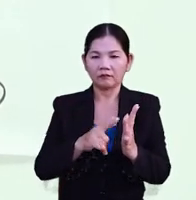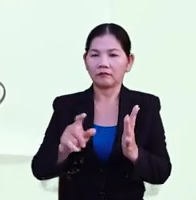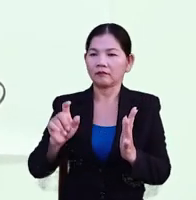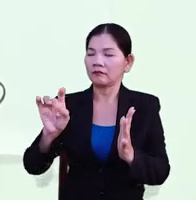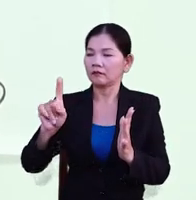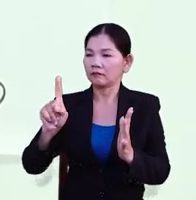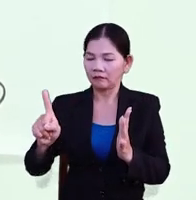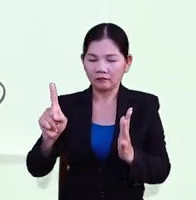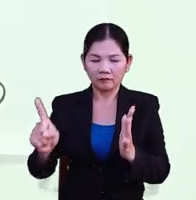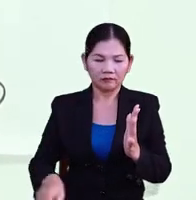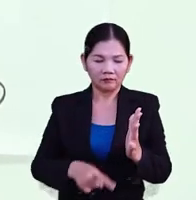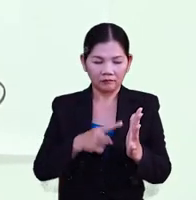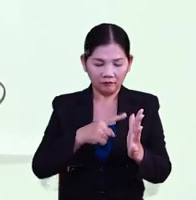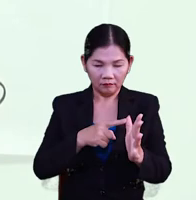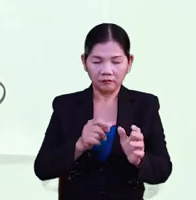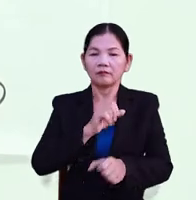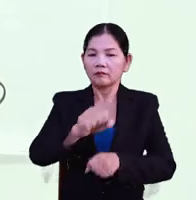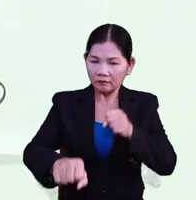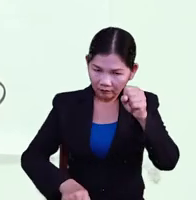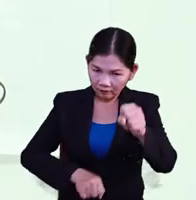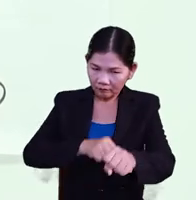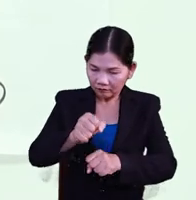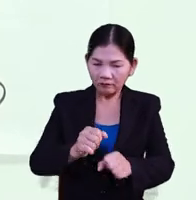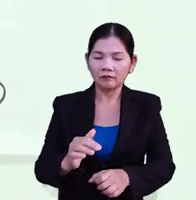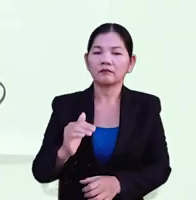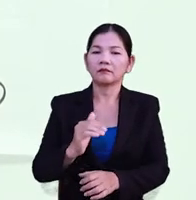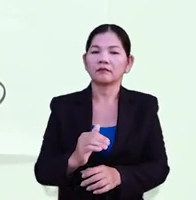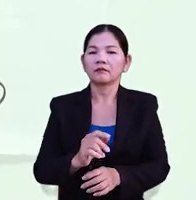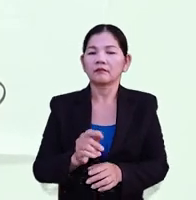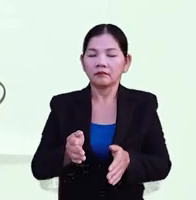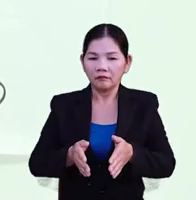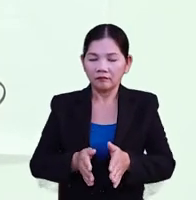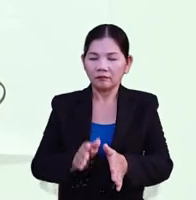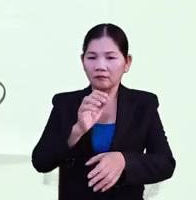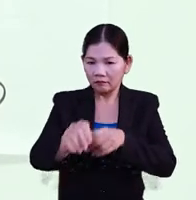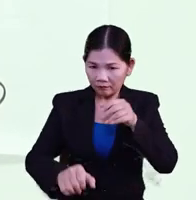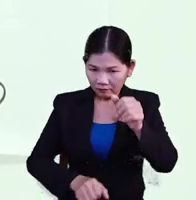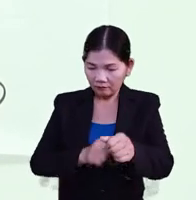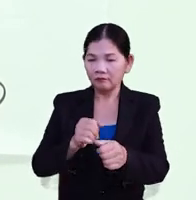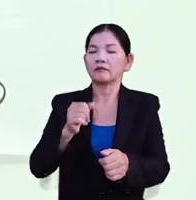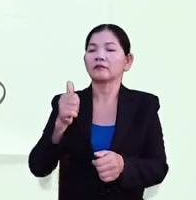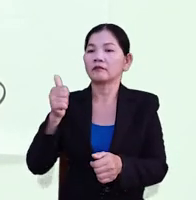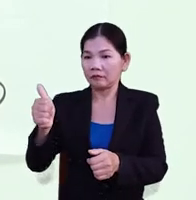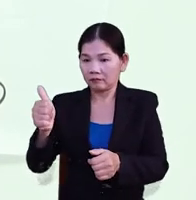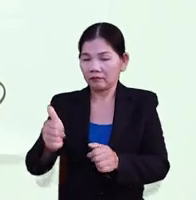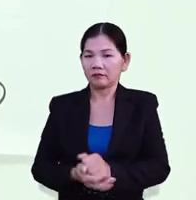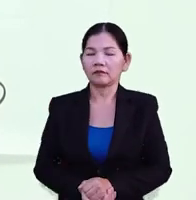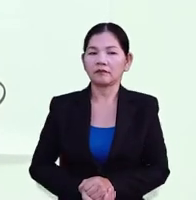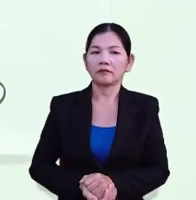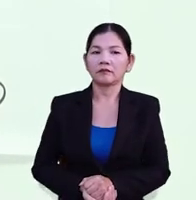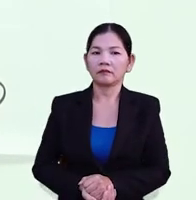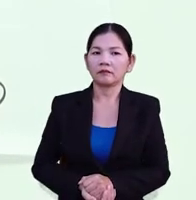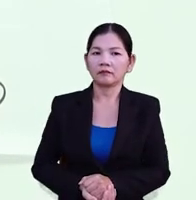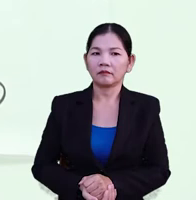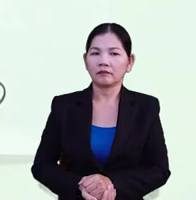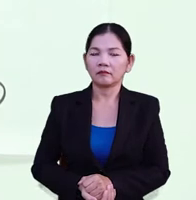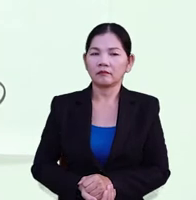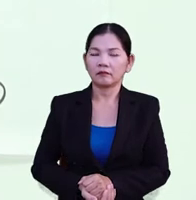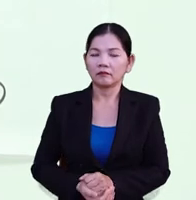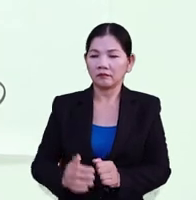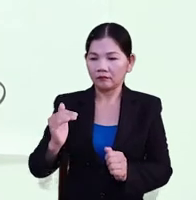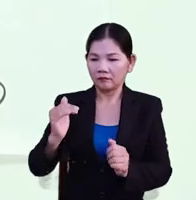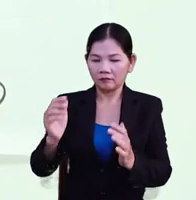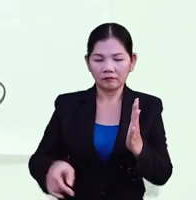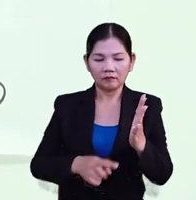ណាសុកចាអញ្ចឹងនៅក្នុងនេះគឺមានមនុស្ស2នាក់ចាខាងមុខនេះចាគឺសុកណា